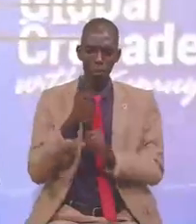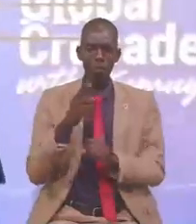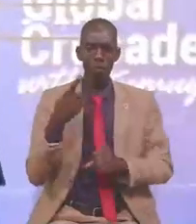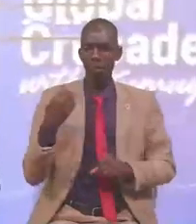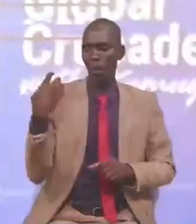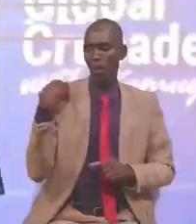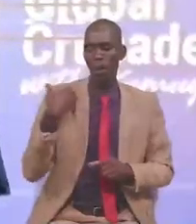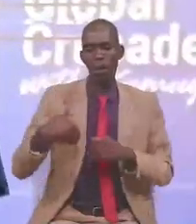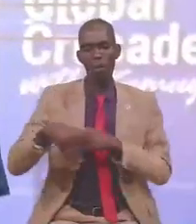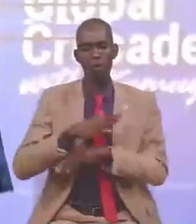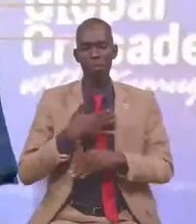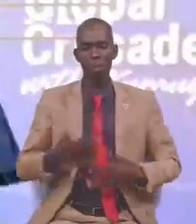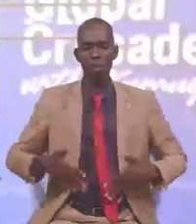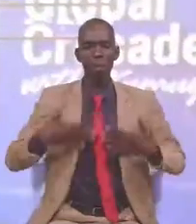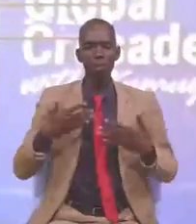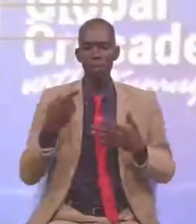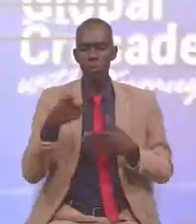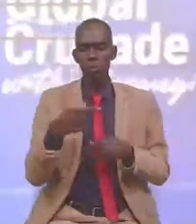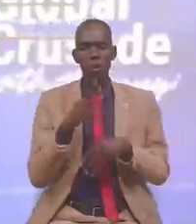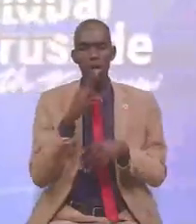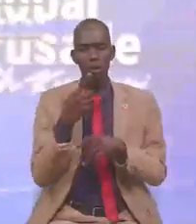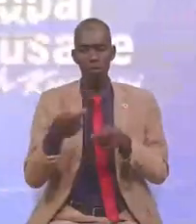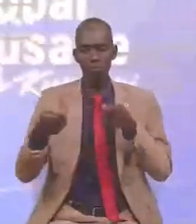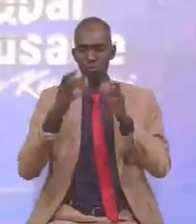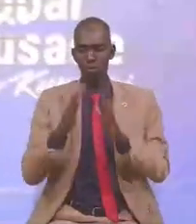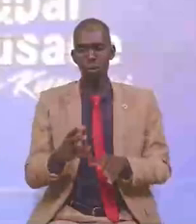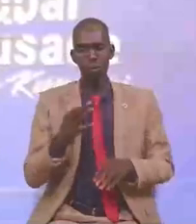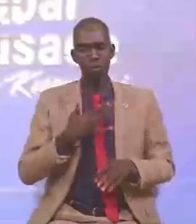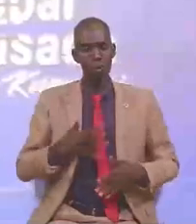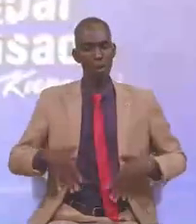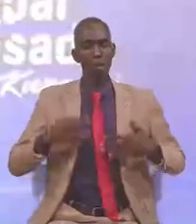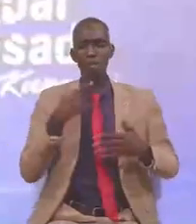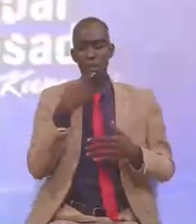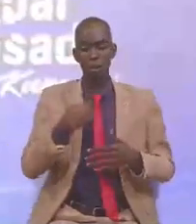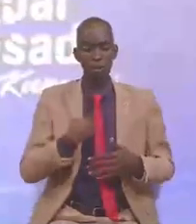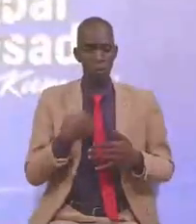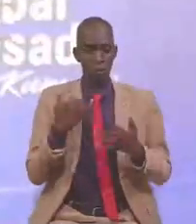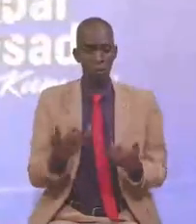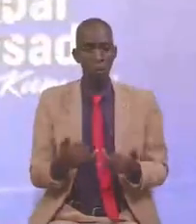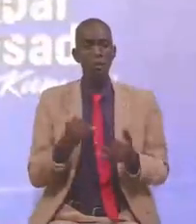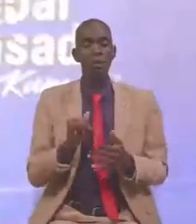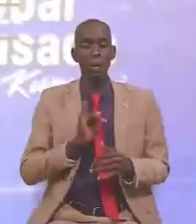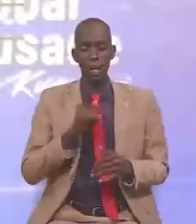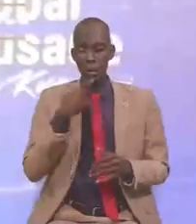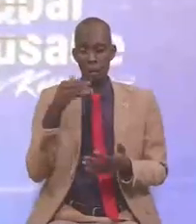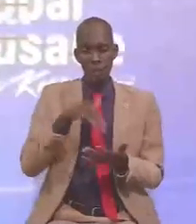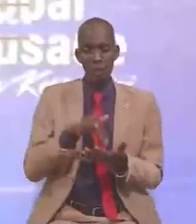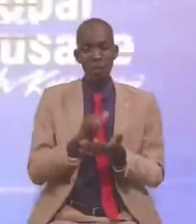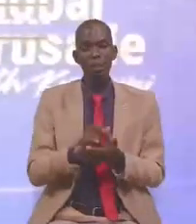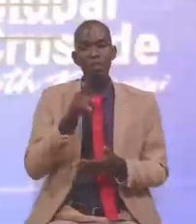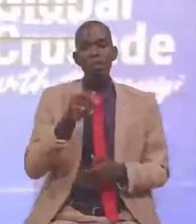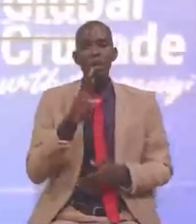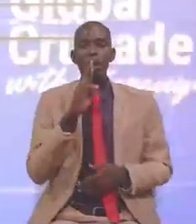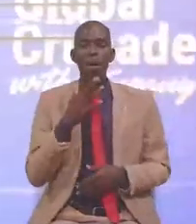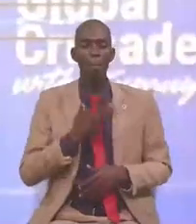ma vie, je fais de toi le contrôleur de ma vie, et je lui dis maintenant que tu es mon Seigneur. Lorsque tu